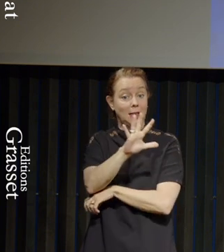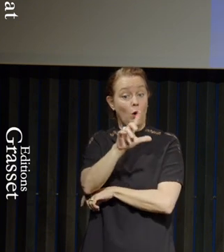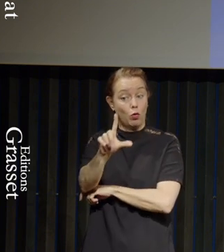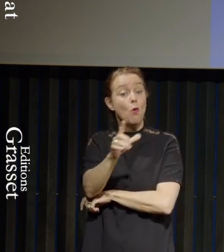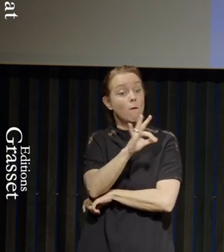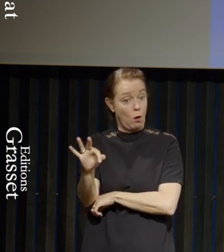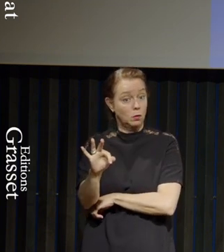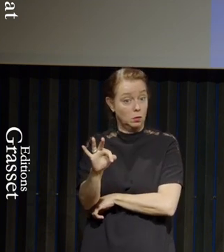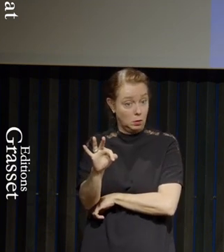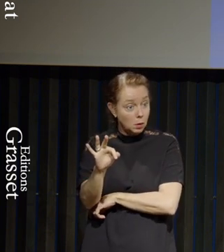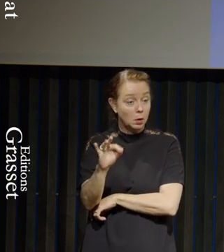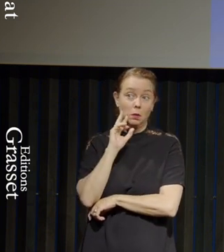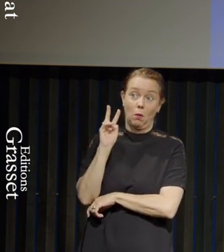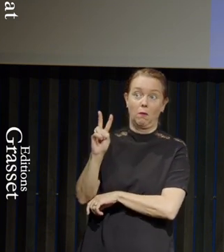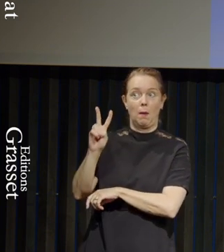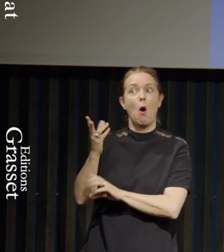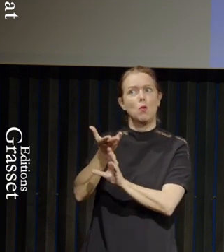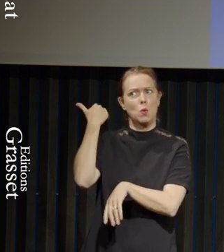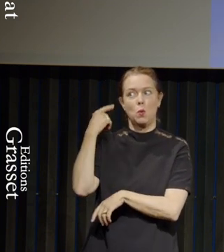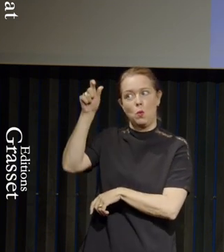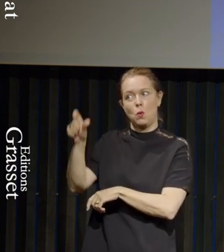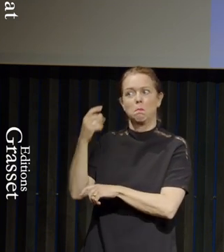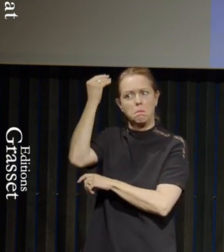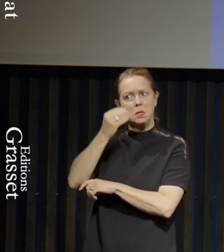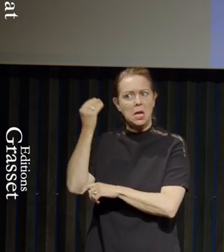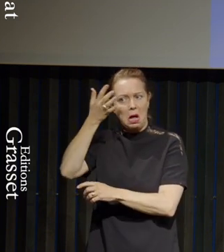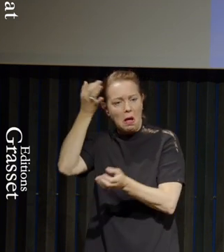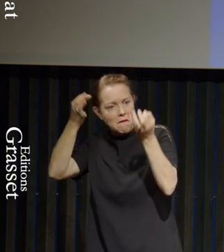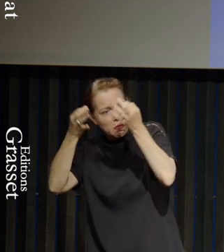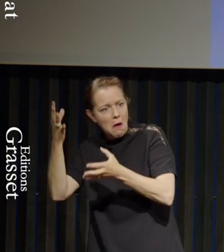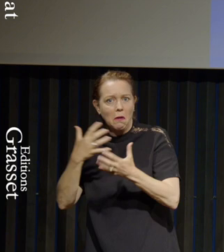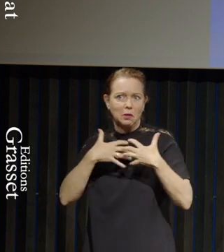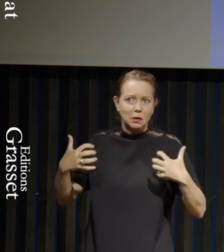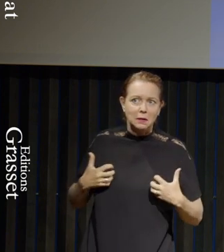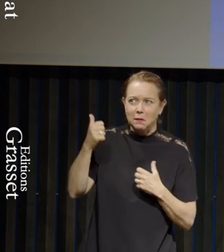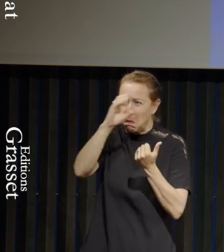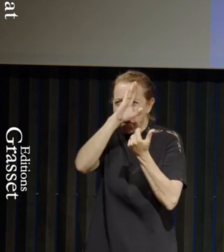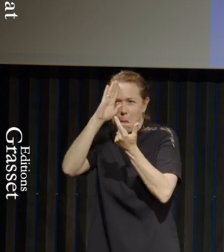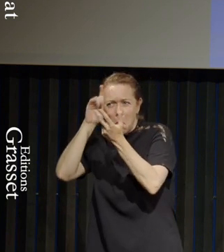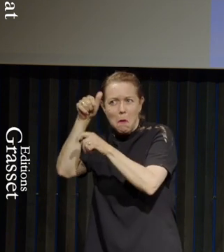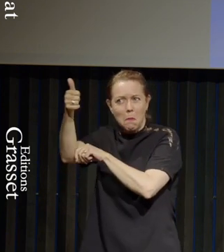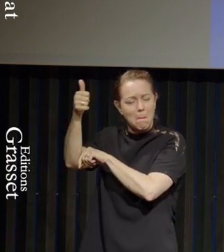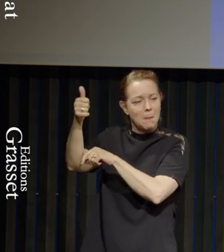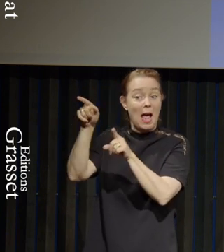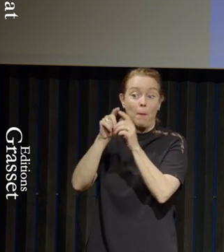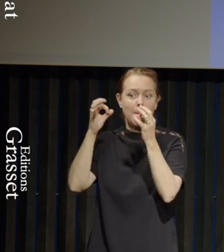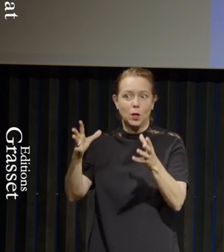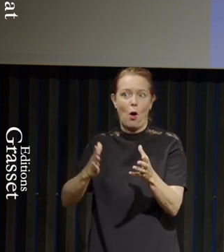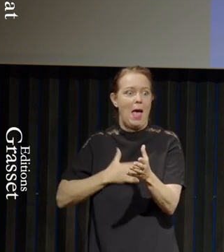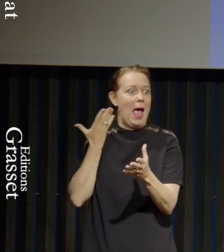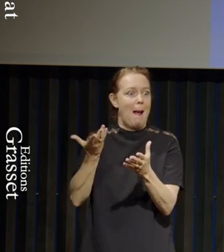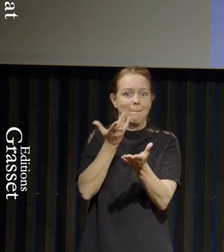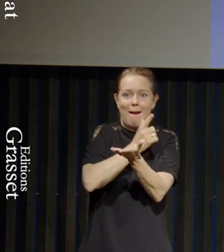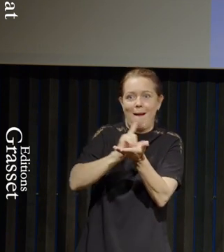en France. Donc c'était un psychiatre, un inventeur, un scientifique, et en même temps c'était un homme de lettres,